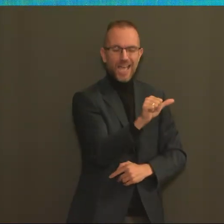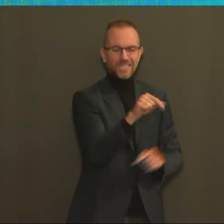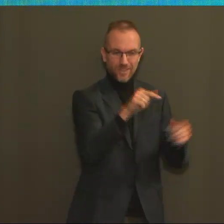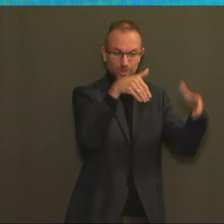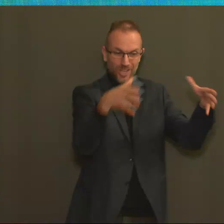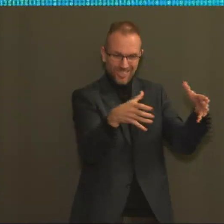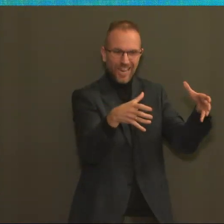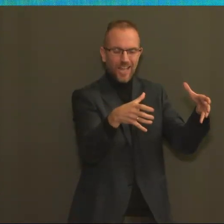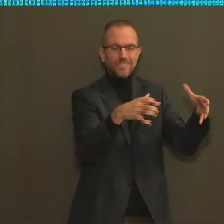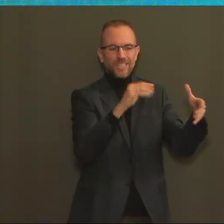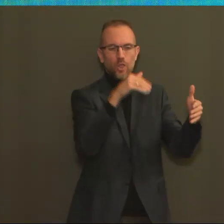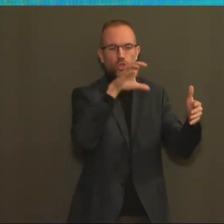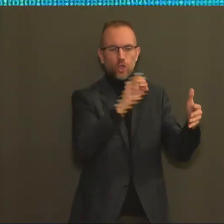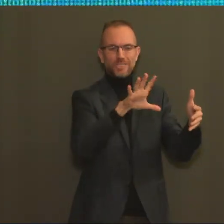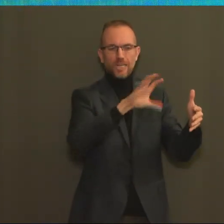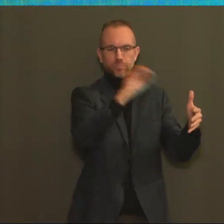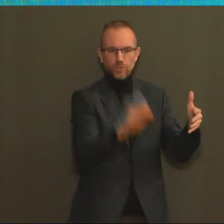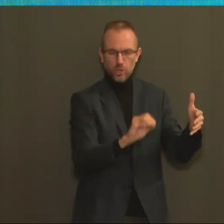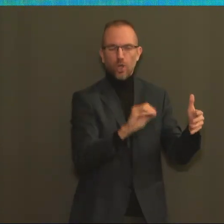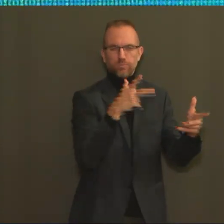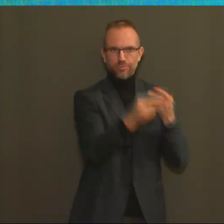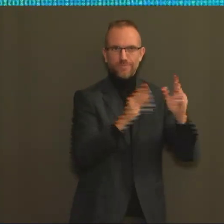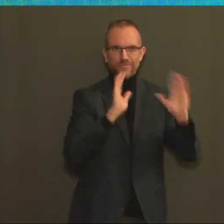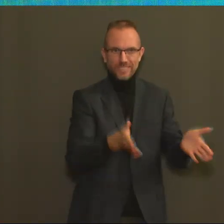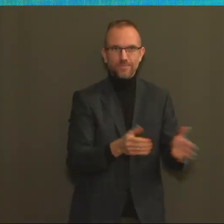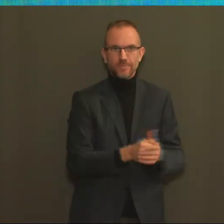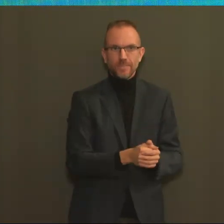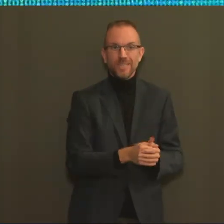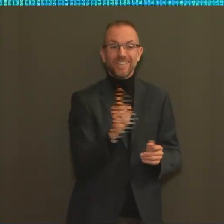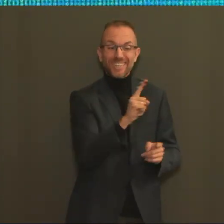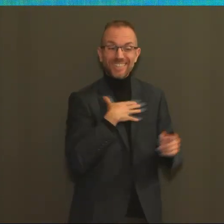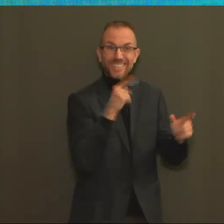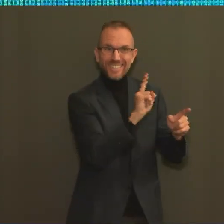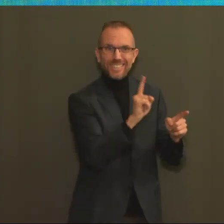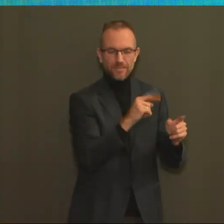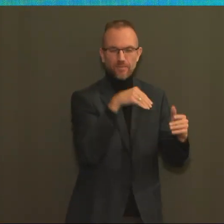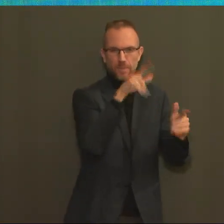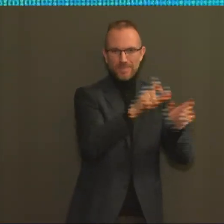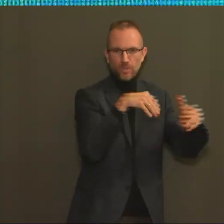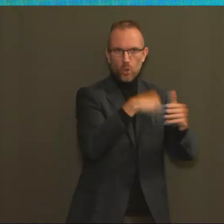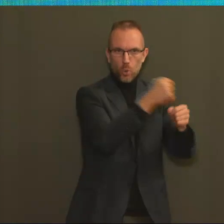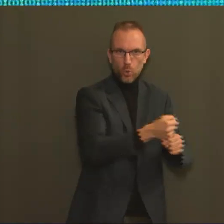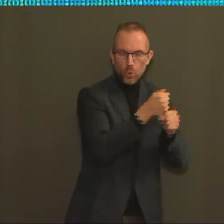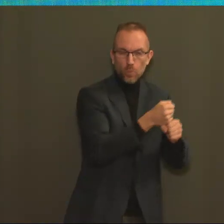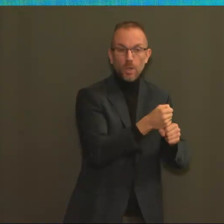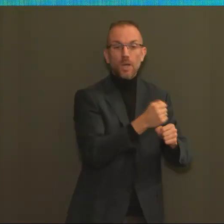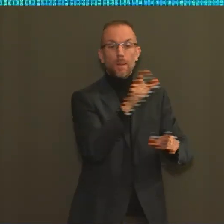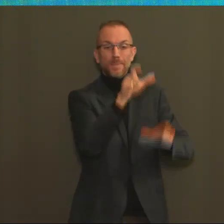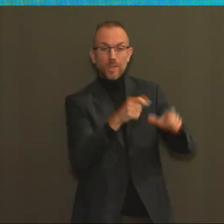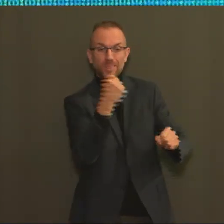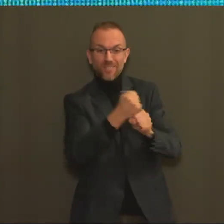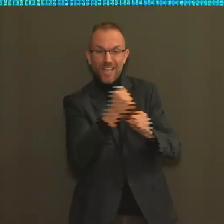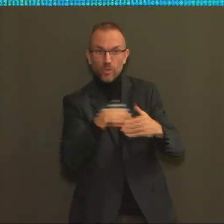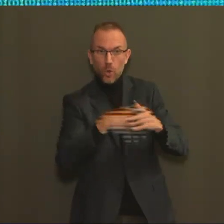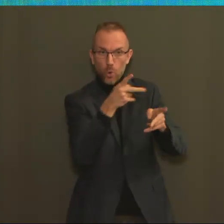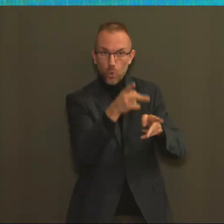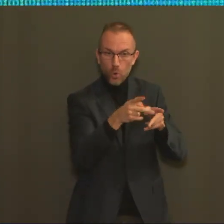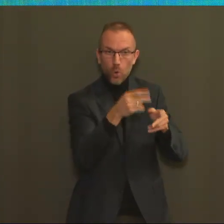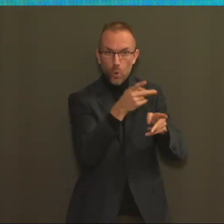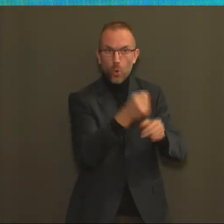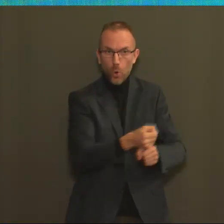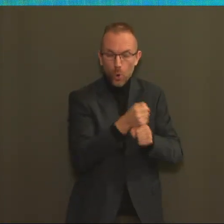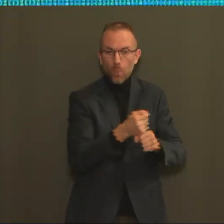led professioneel dus zo'n dus wij dus santé dat is op ito eeuw si la première ligne zet dan